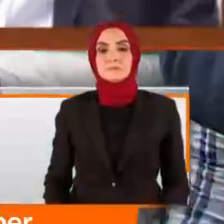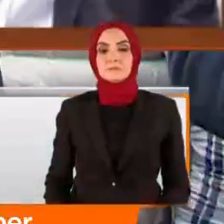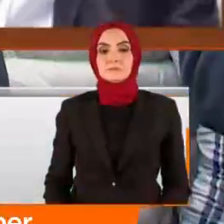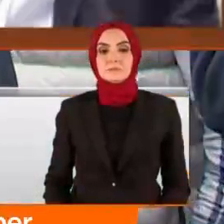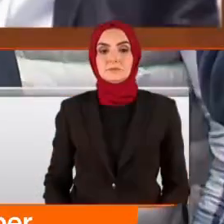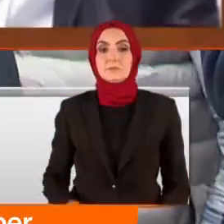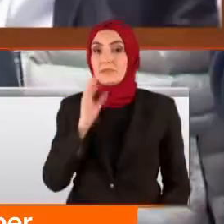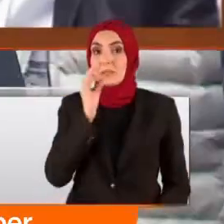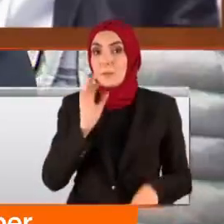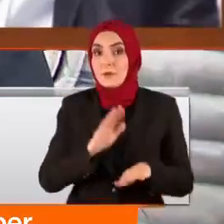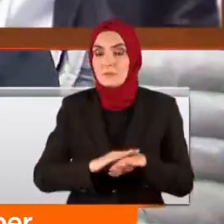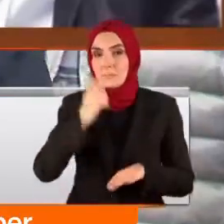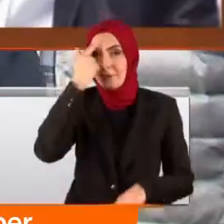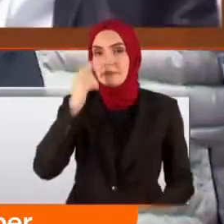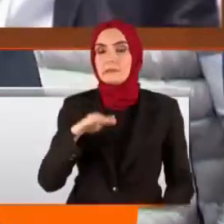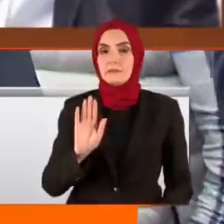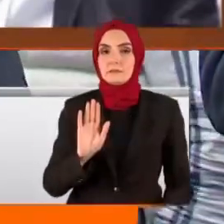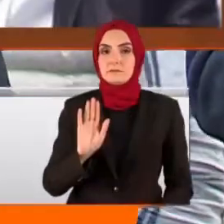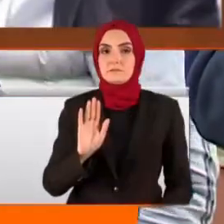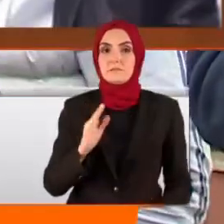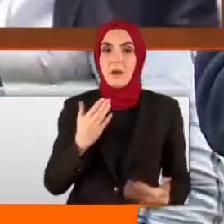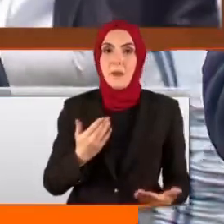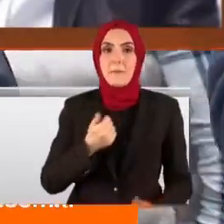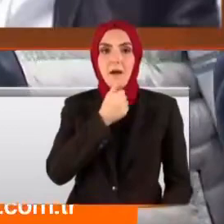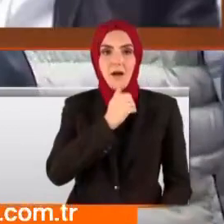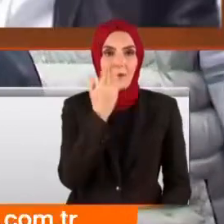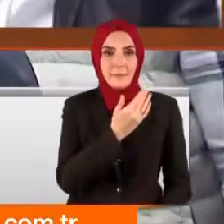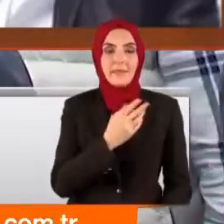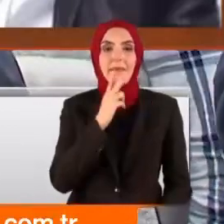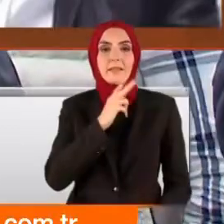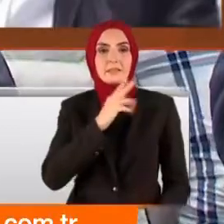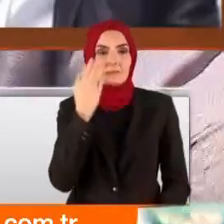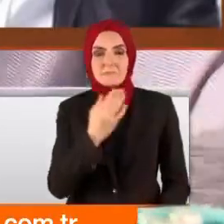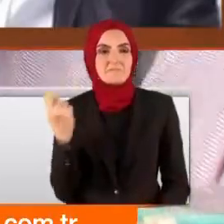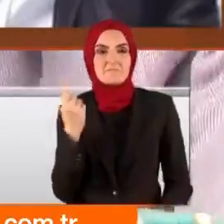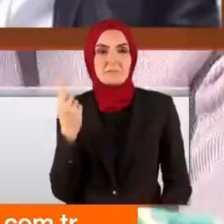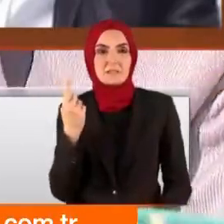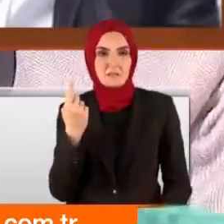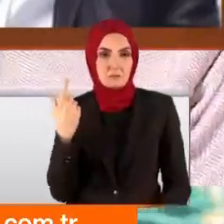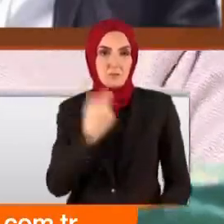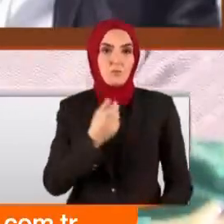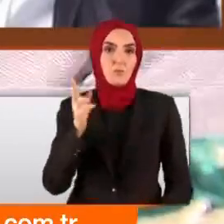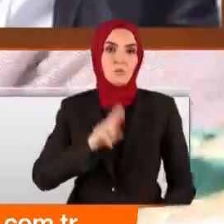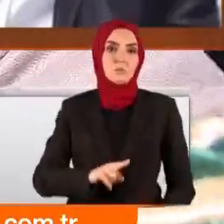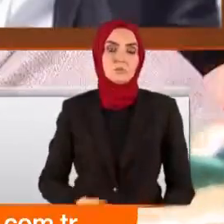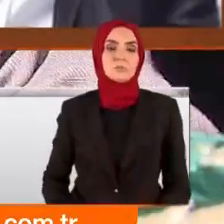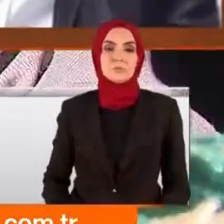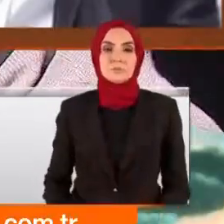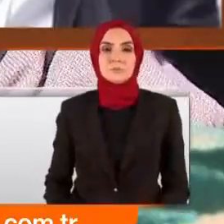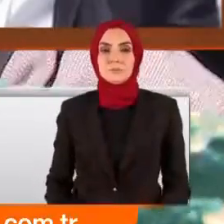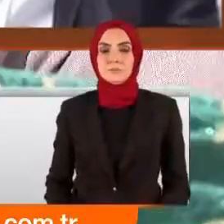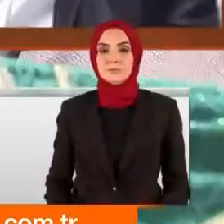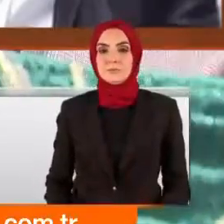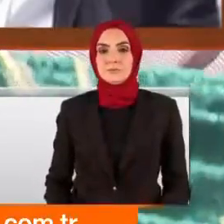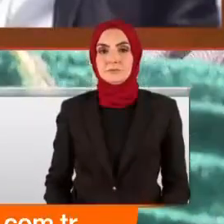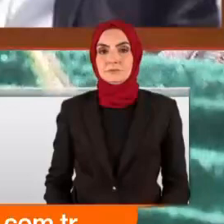Kimin yaptığı belli değil ama abimi de yengemi de birileri öldürdü. Seni nasıl giydiler yavrum yavrum?